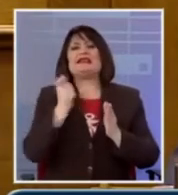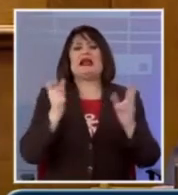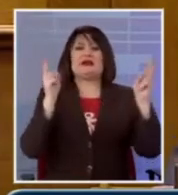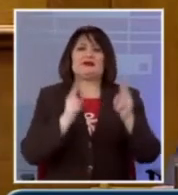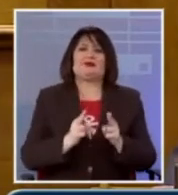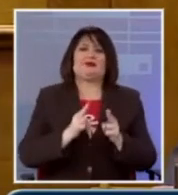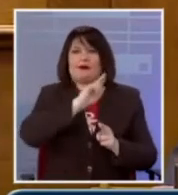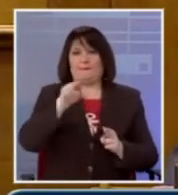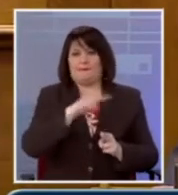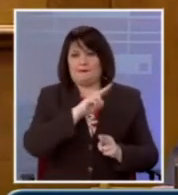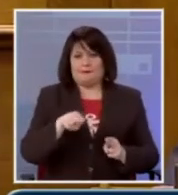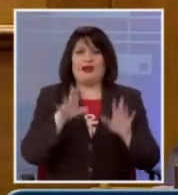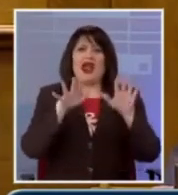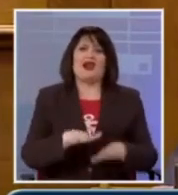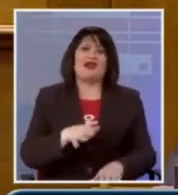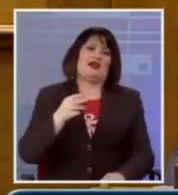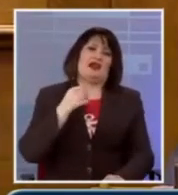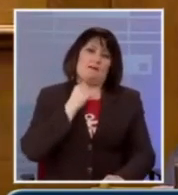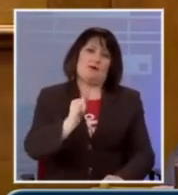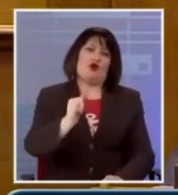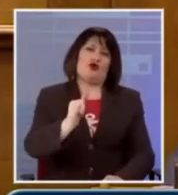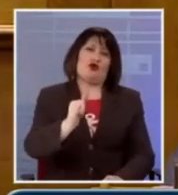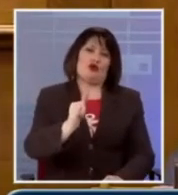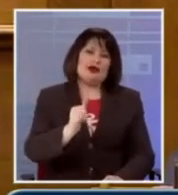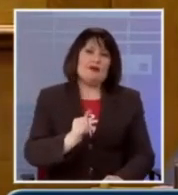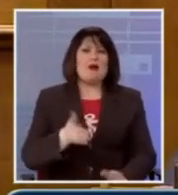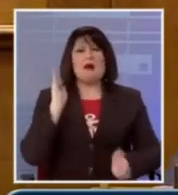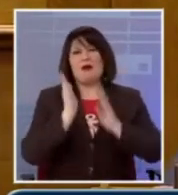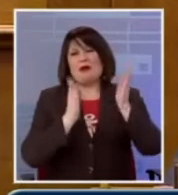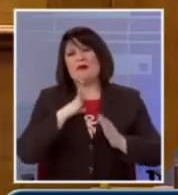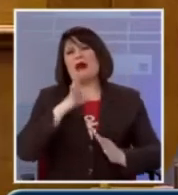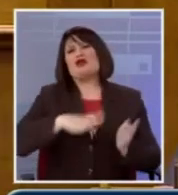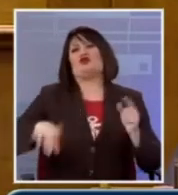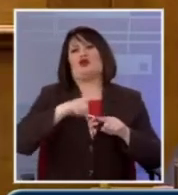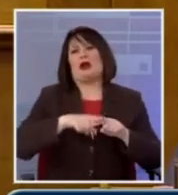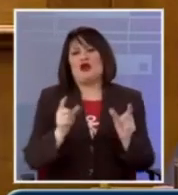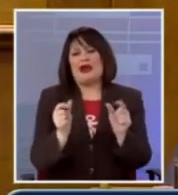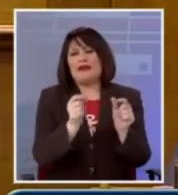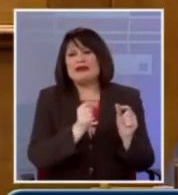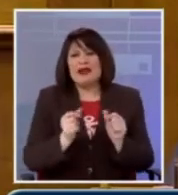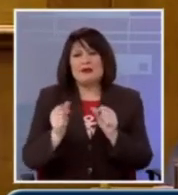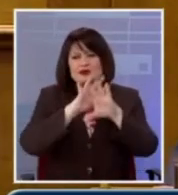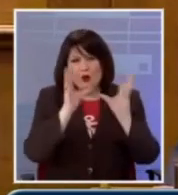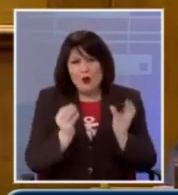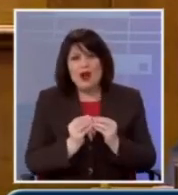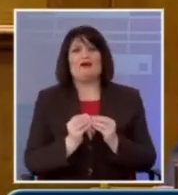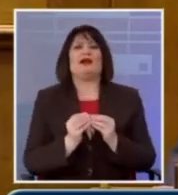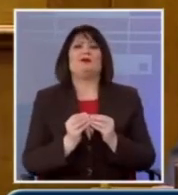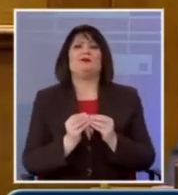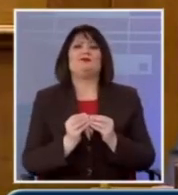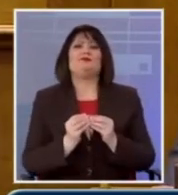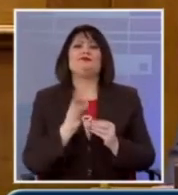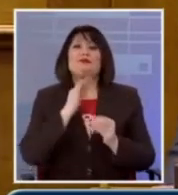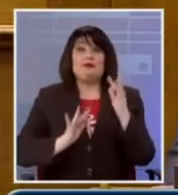η μονιμότητα της ψηλής ανεργίας. Είναι το τσάκισμα της μεσαίας τάξης. Είναι δηλαδή το πλέγμα των ρυθμίσεων που κατεβάζει από το τρένο